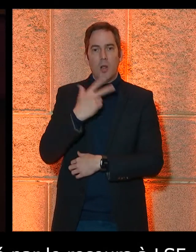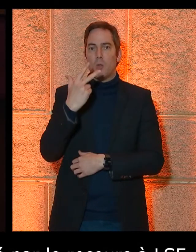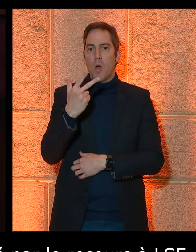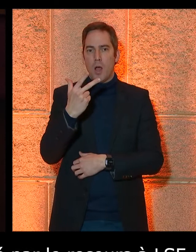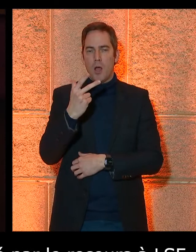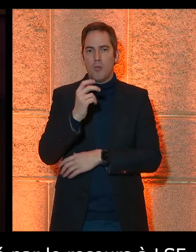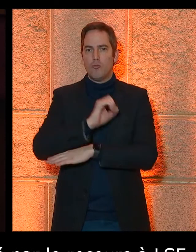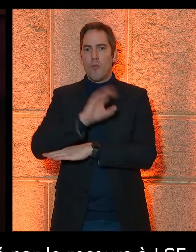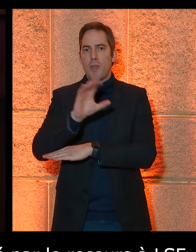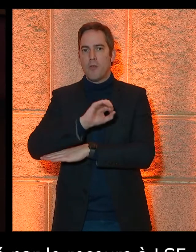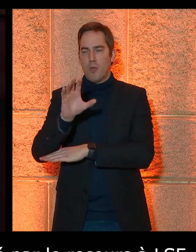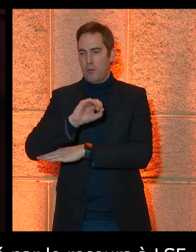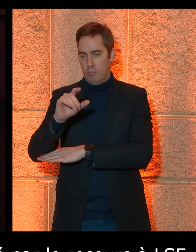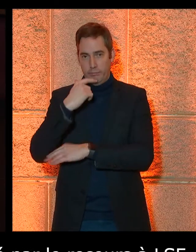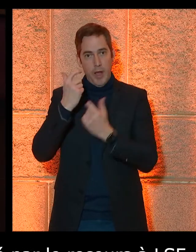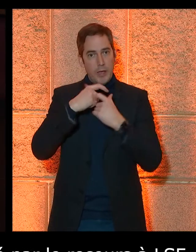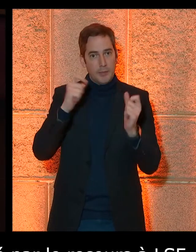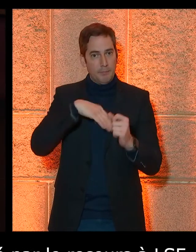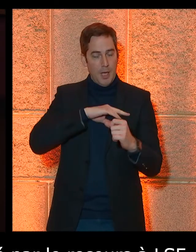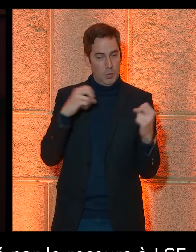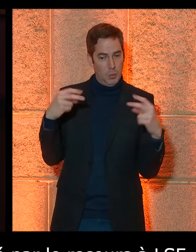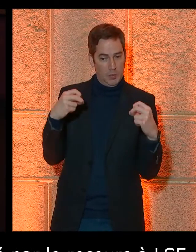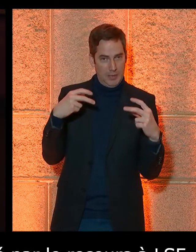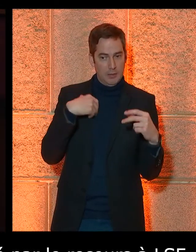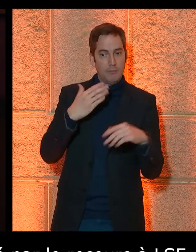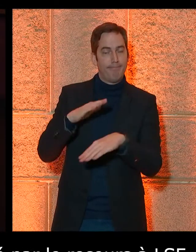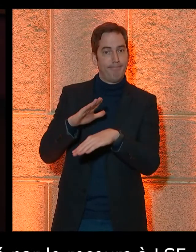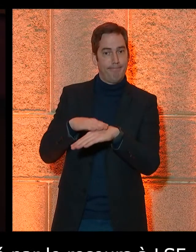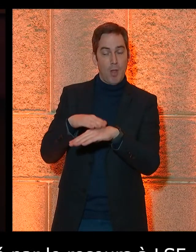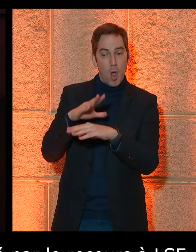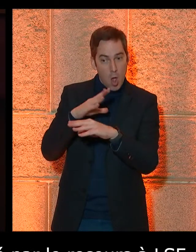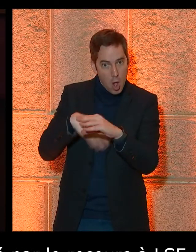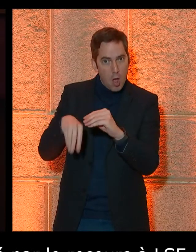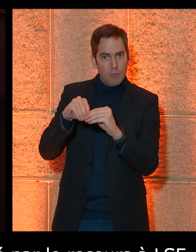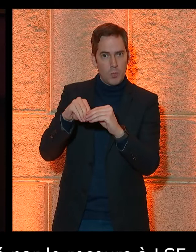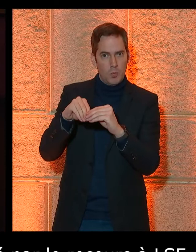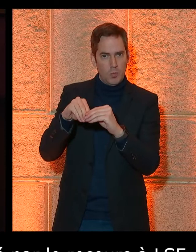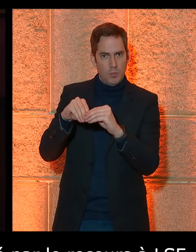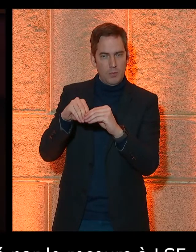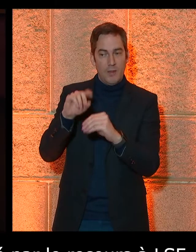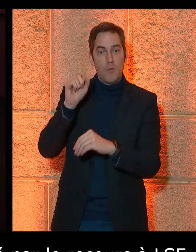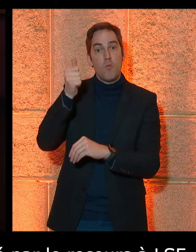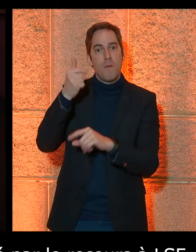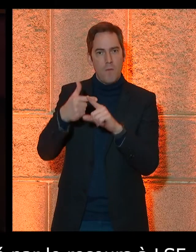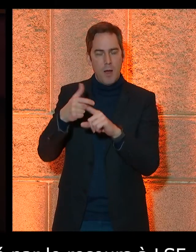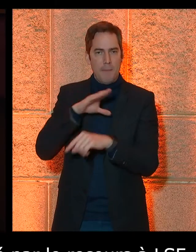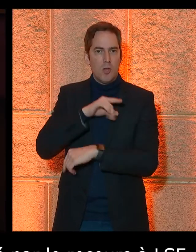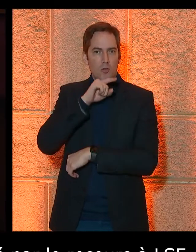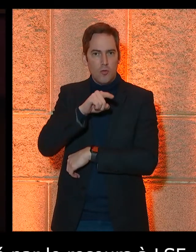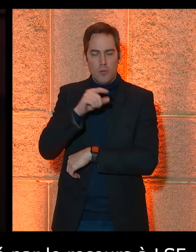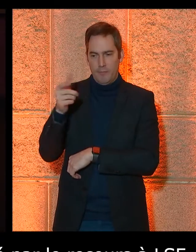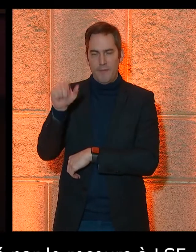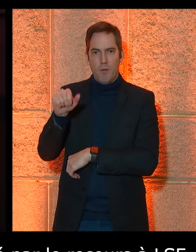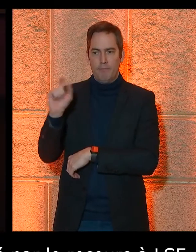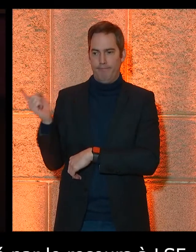quotidiens accessibles en sous-titrage, doivent proposer un journal quotidien en